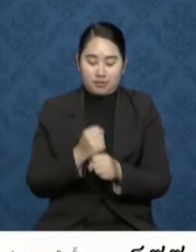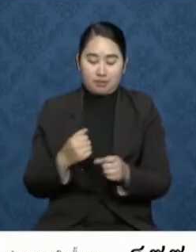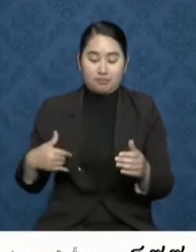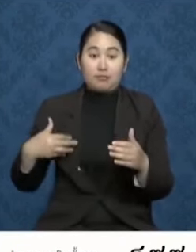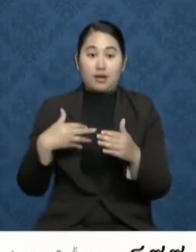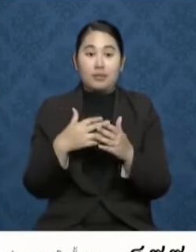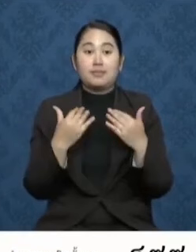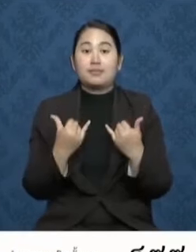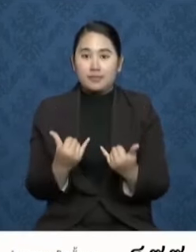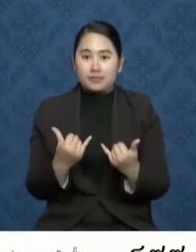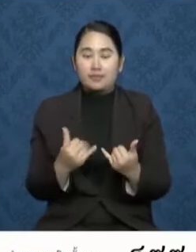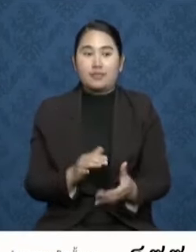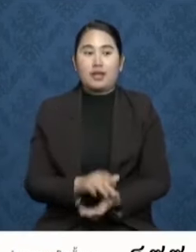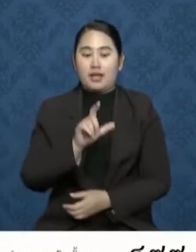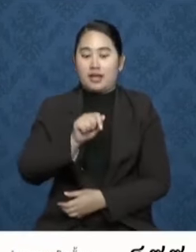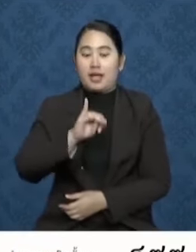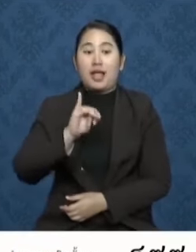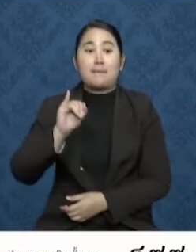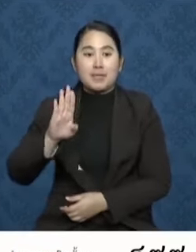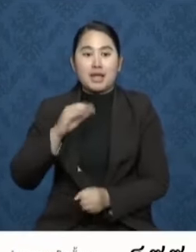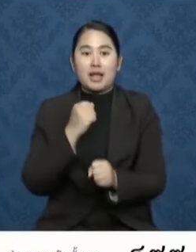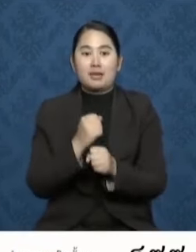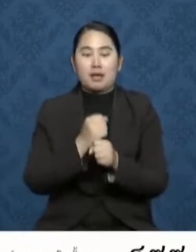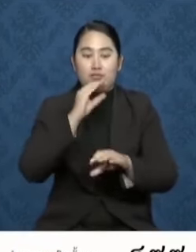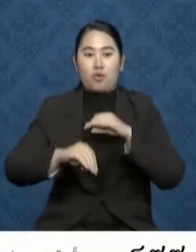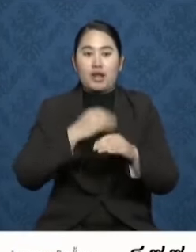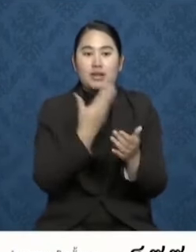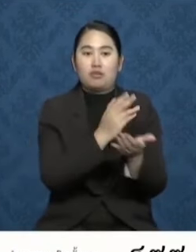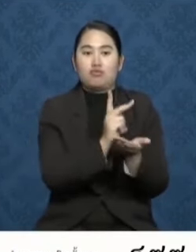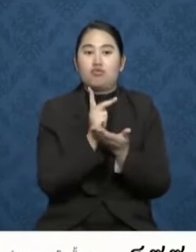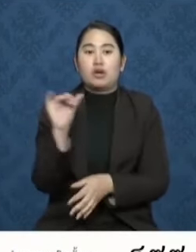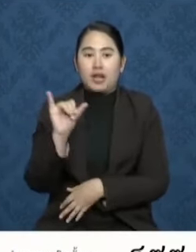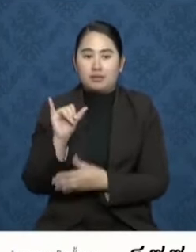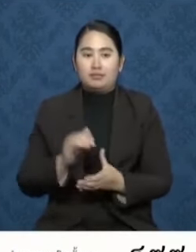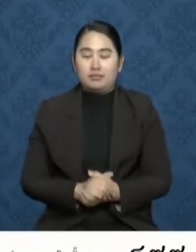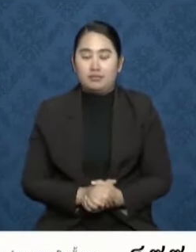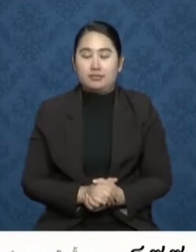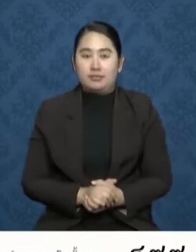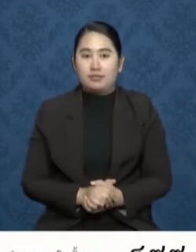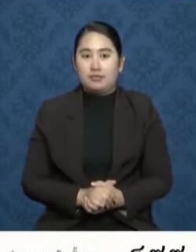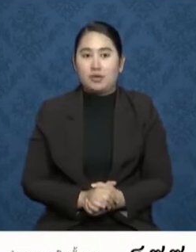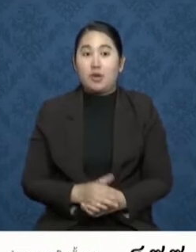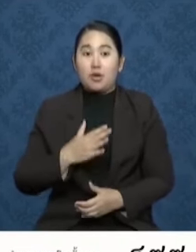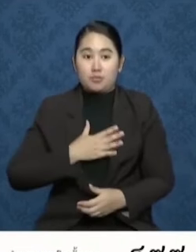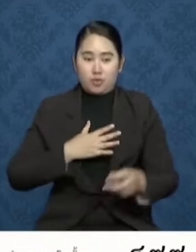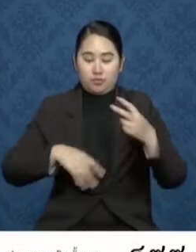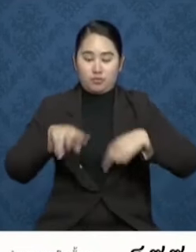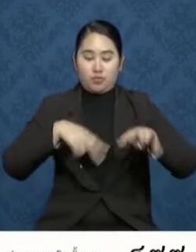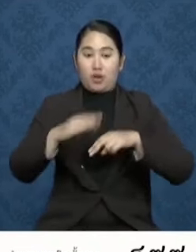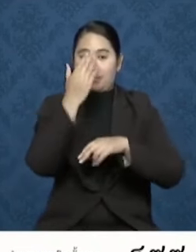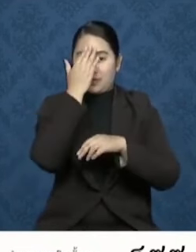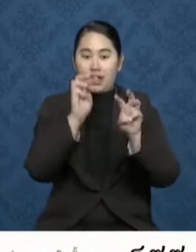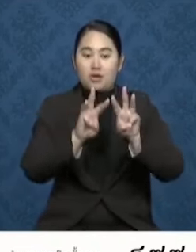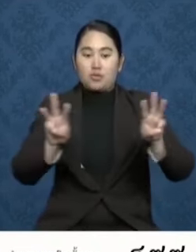นี้ aiibเนี่ยยังไม่อนุมัติเงินกู้เลยผมเข้าไปตรวจสอบจากหน้าเว็บ